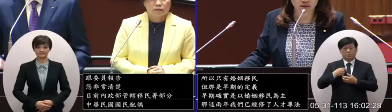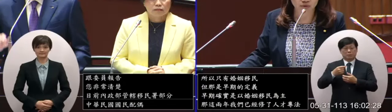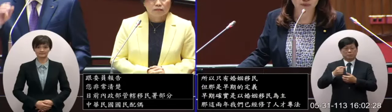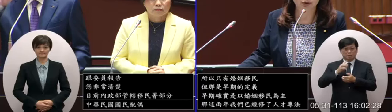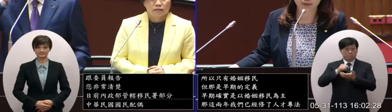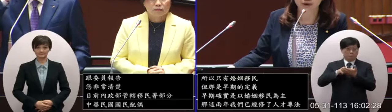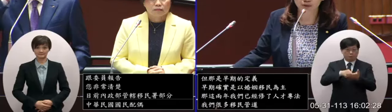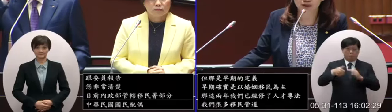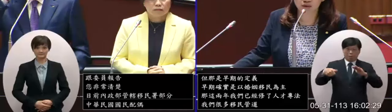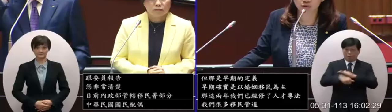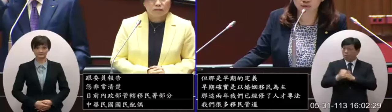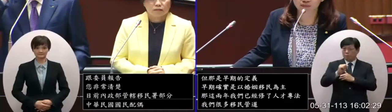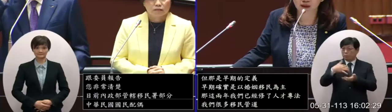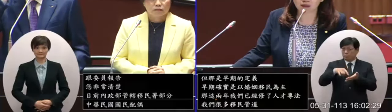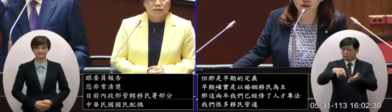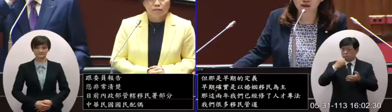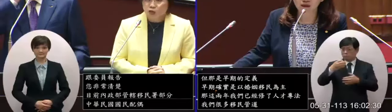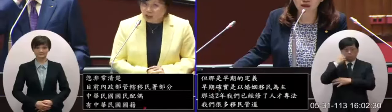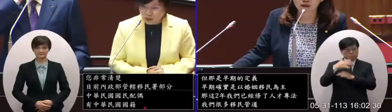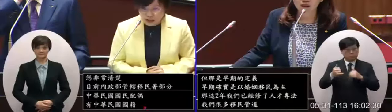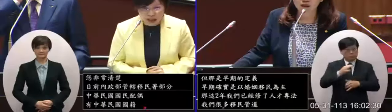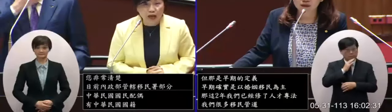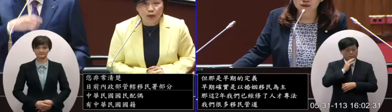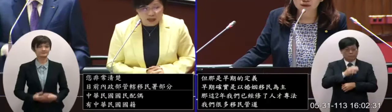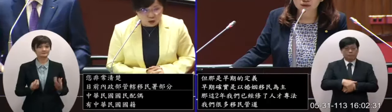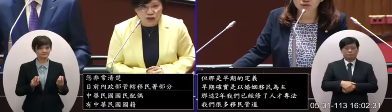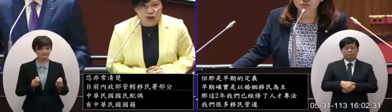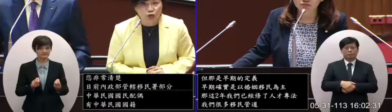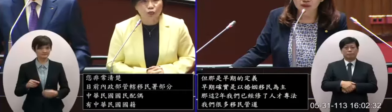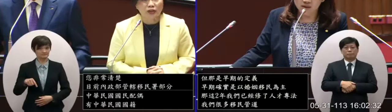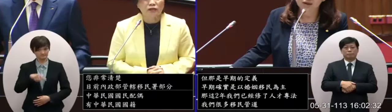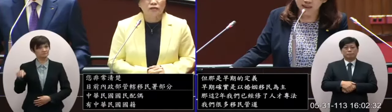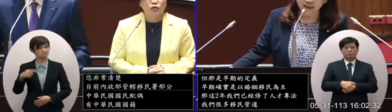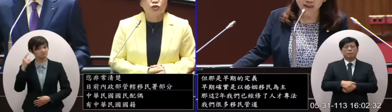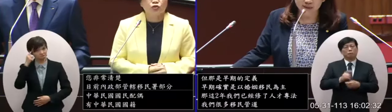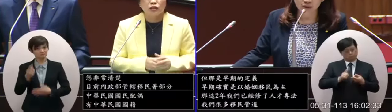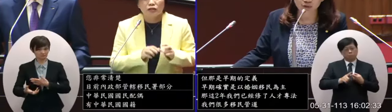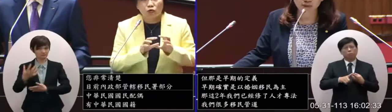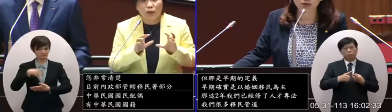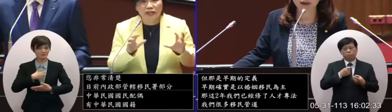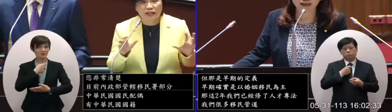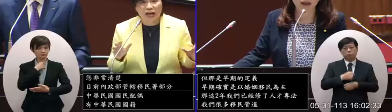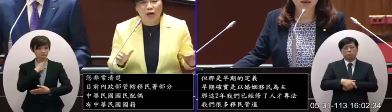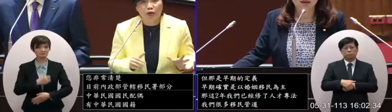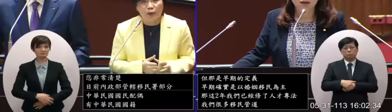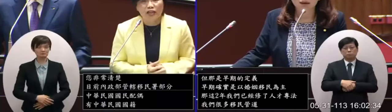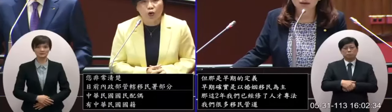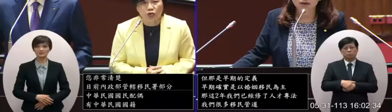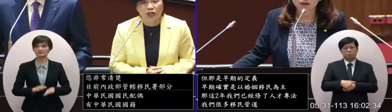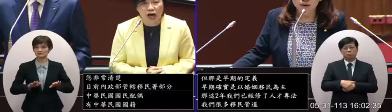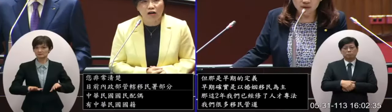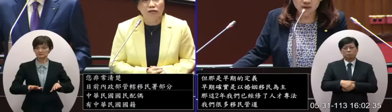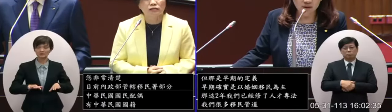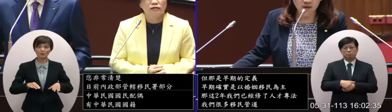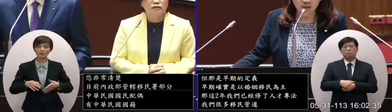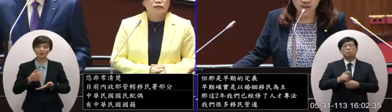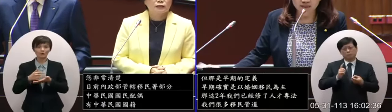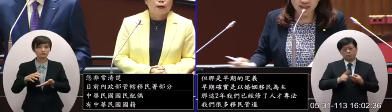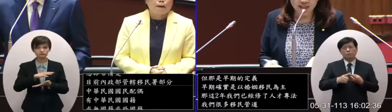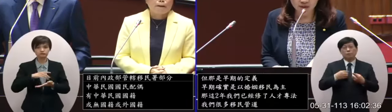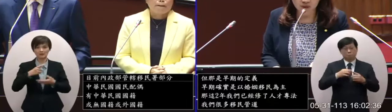的这些新住民就不能算是新住民吗？ 没有，他们也应该列为新住民。 是，也应该列为新住民。 我们现在还没有把它统整好。